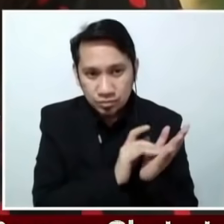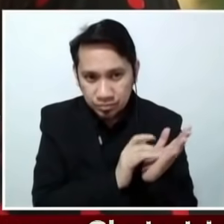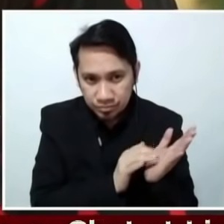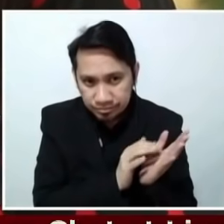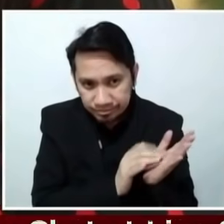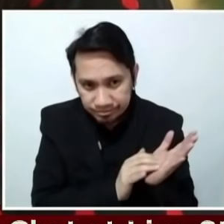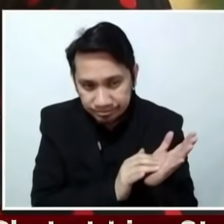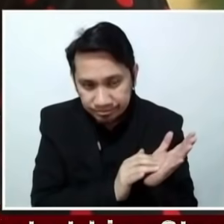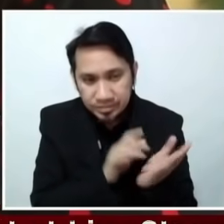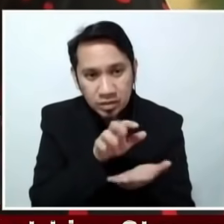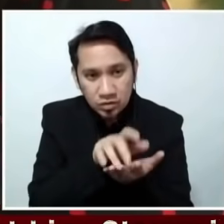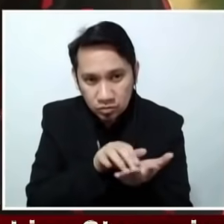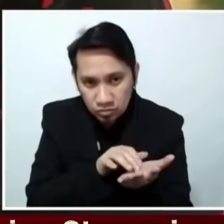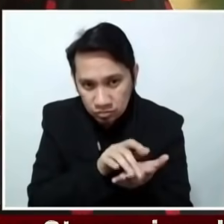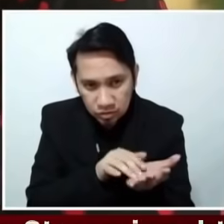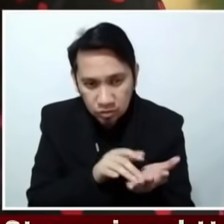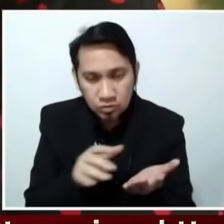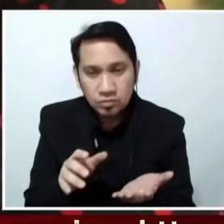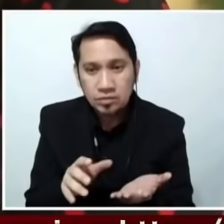kalakal na binebenta.